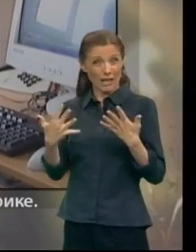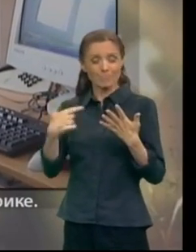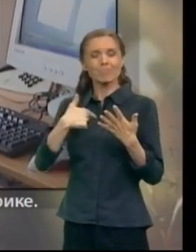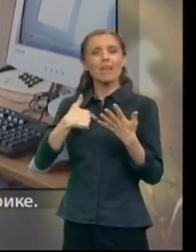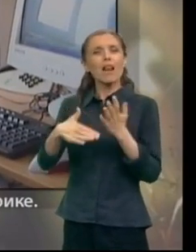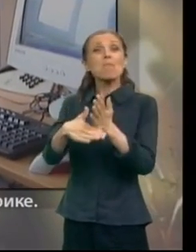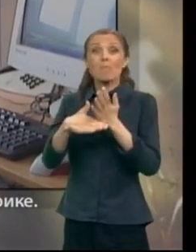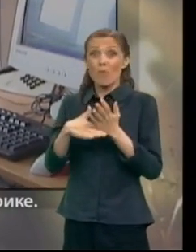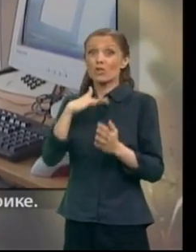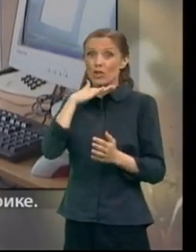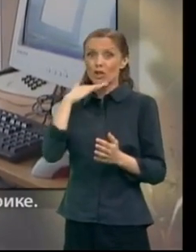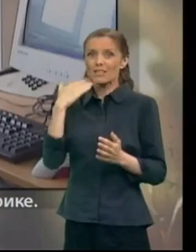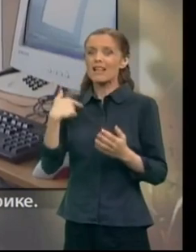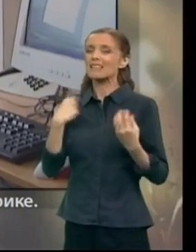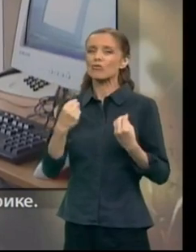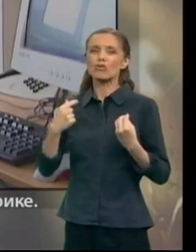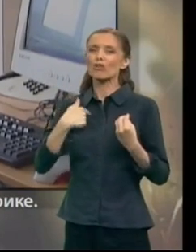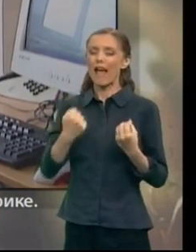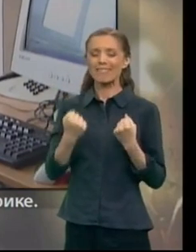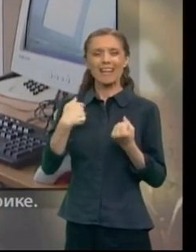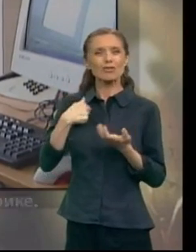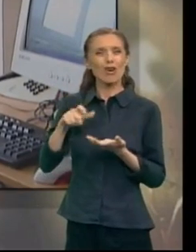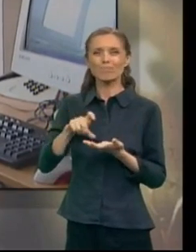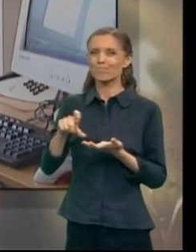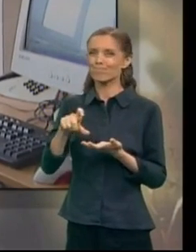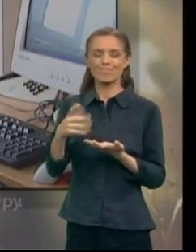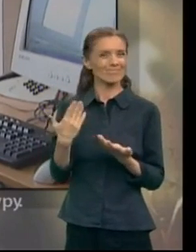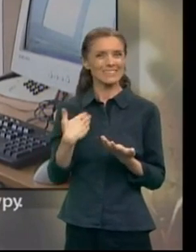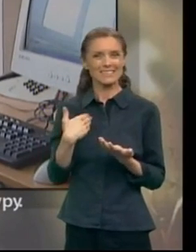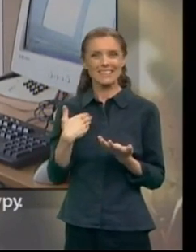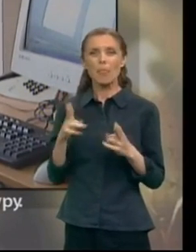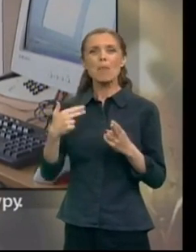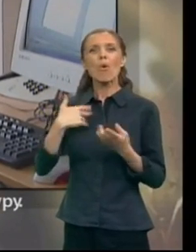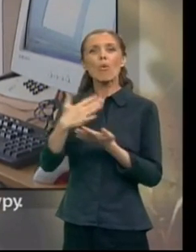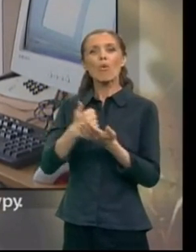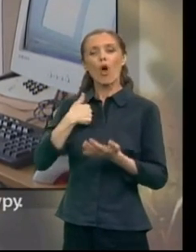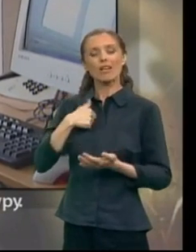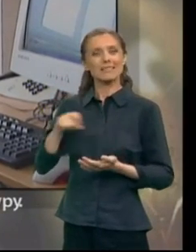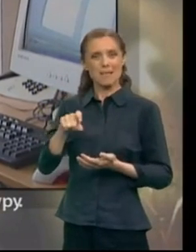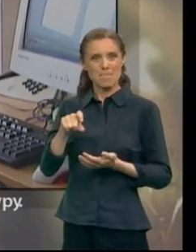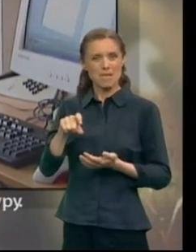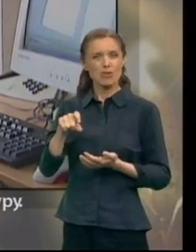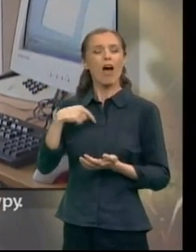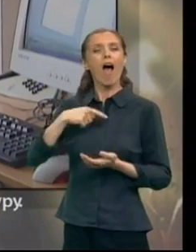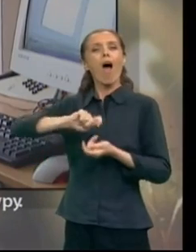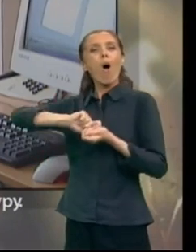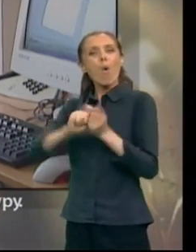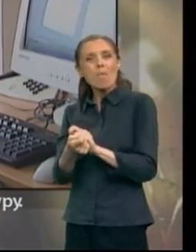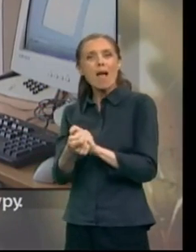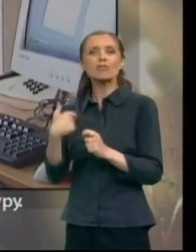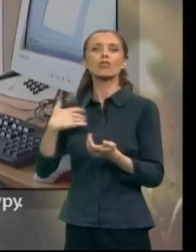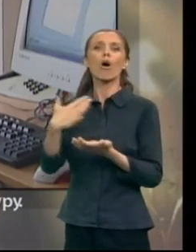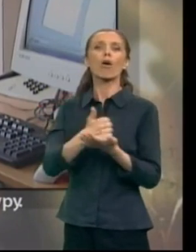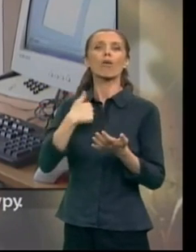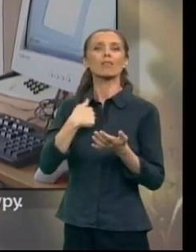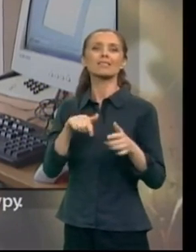dosta pomoći jer kreviram tako da mogu preći ceo